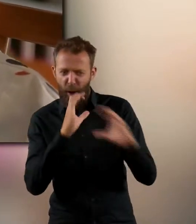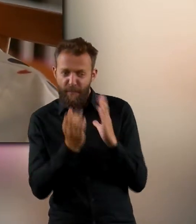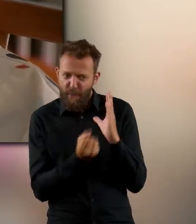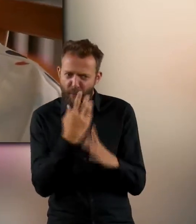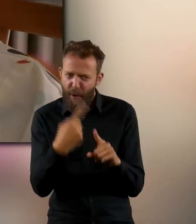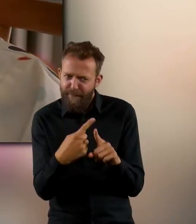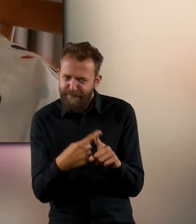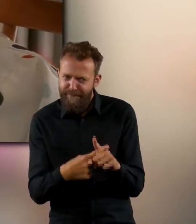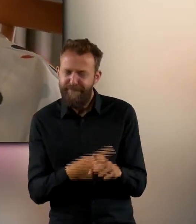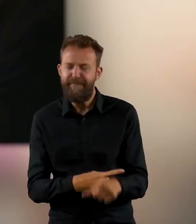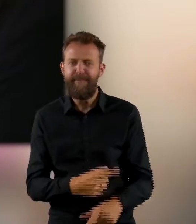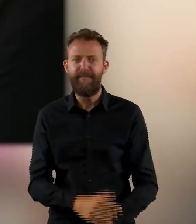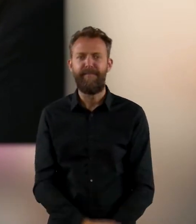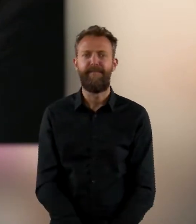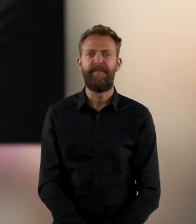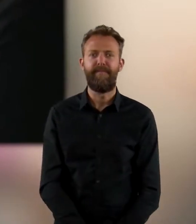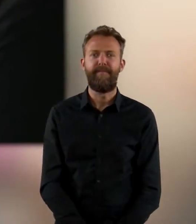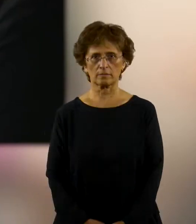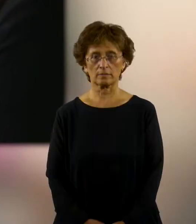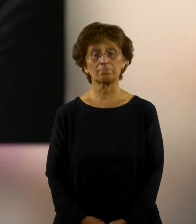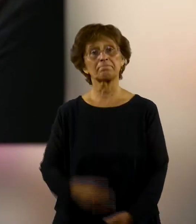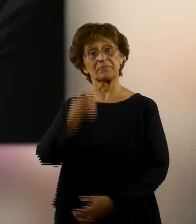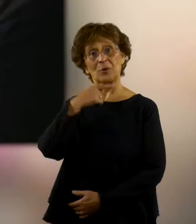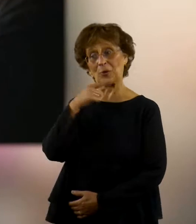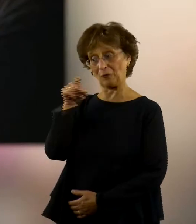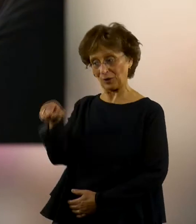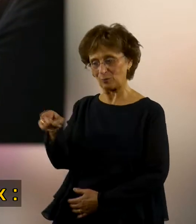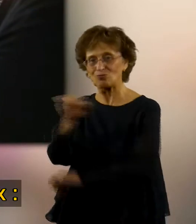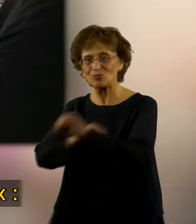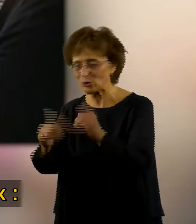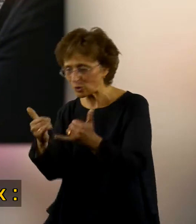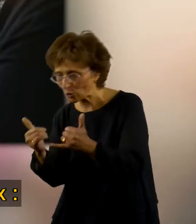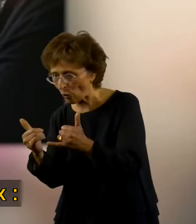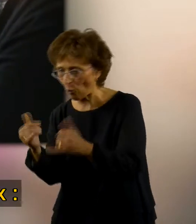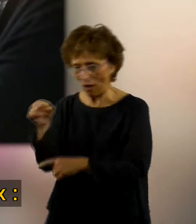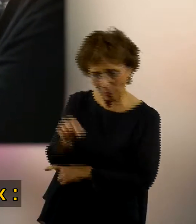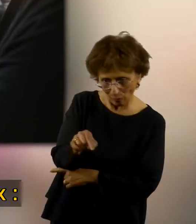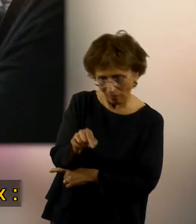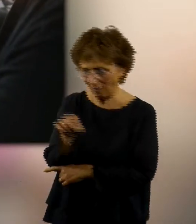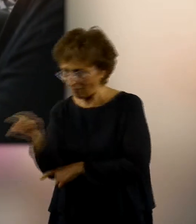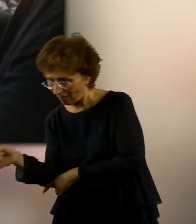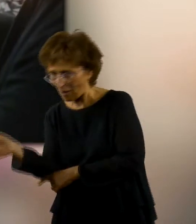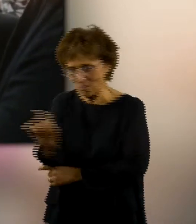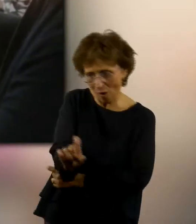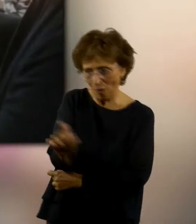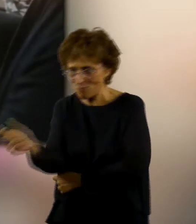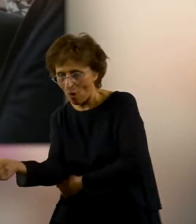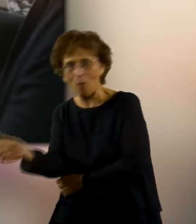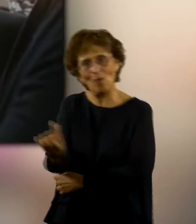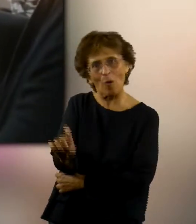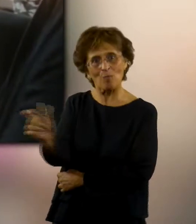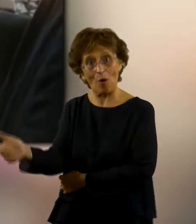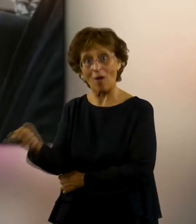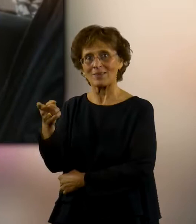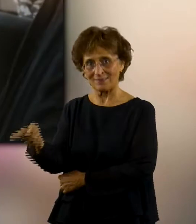moi ? Et toi, tu as ta cuillère ? À toi ! L'orthophoniste, tu fais beaucoup des petits jeux de « à moi, à toi », à